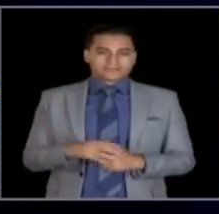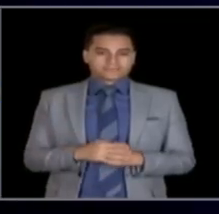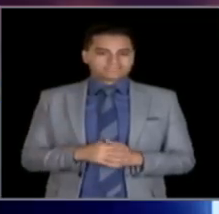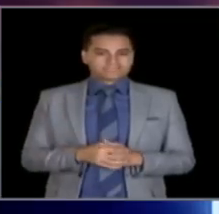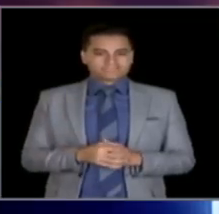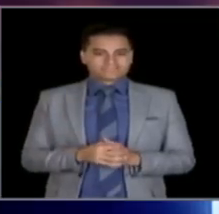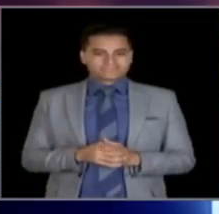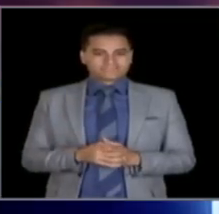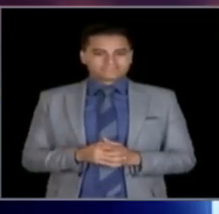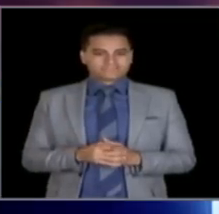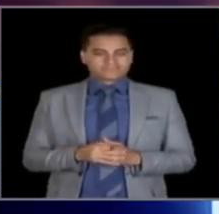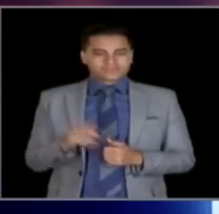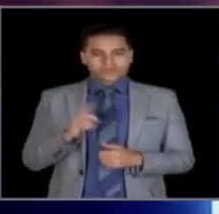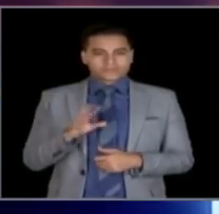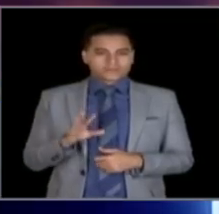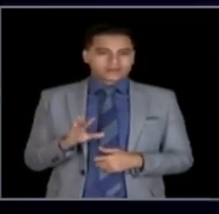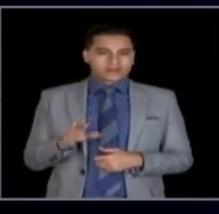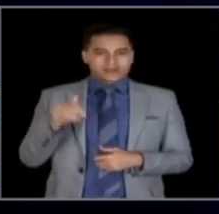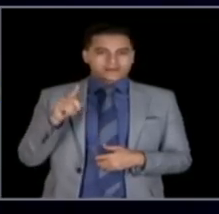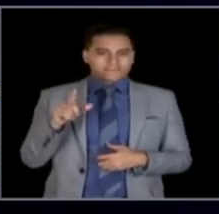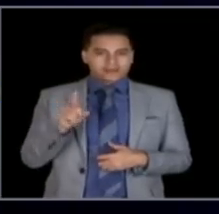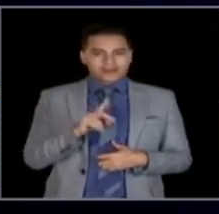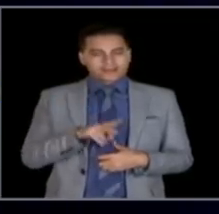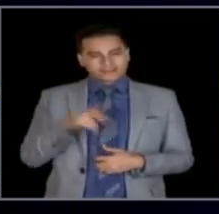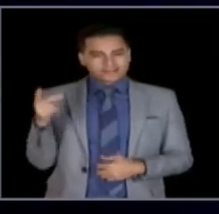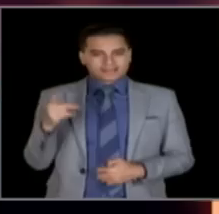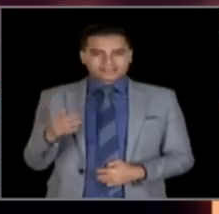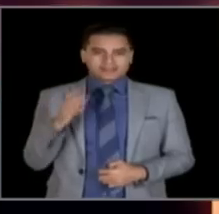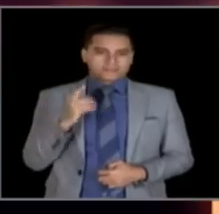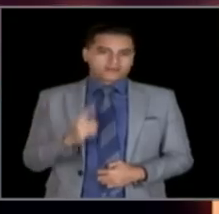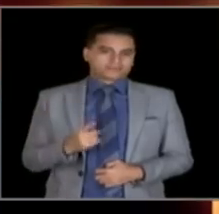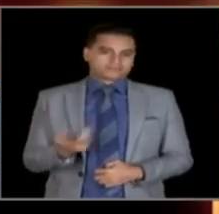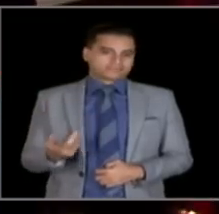هارد لك. هو مش هابل، هو التاني. إجابة خاطئة.